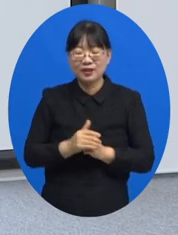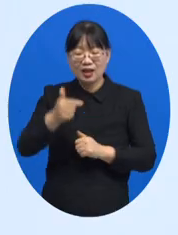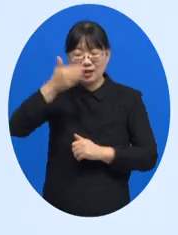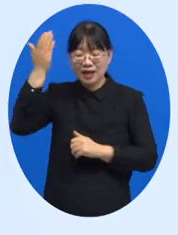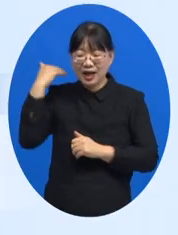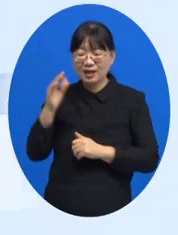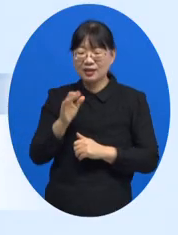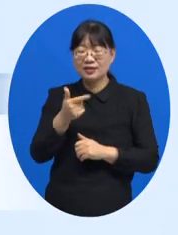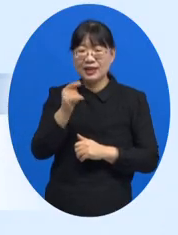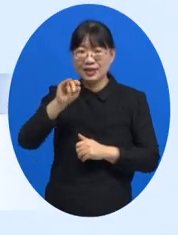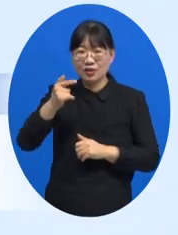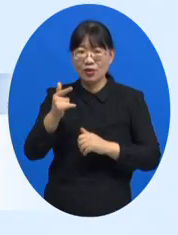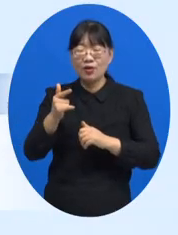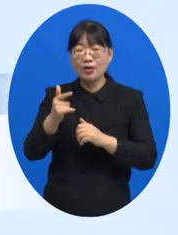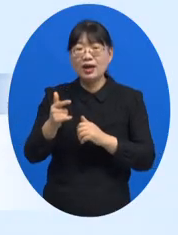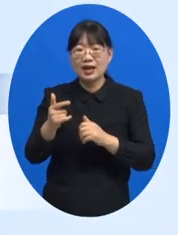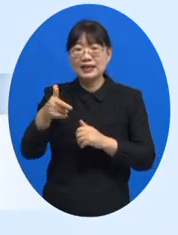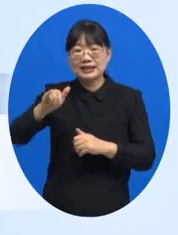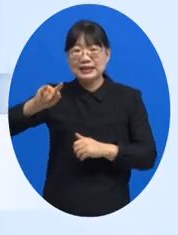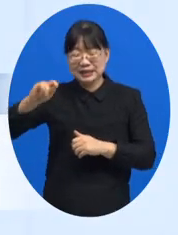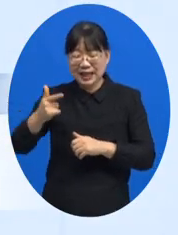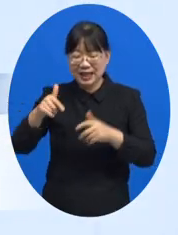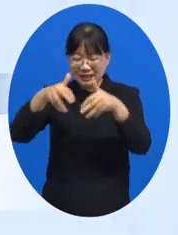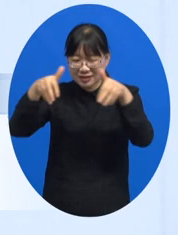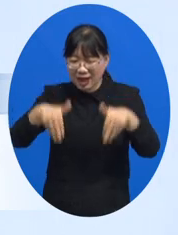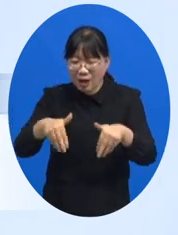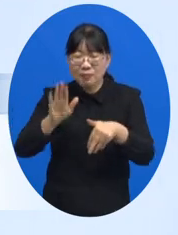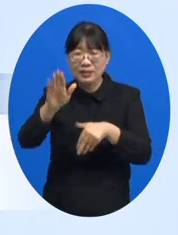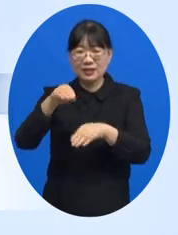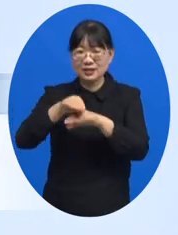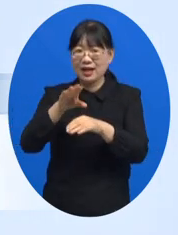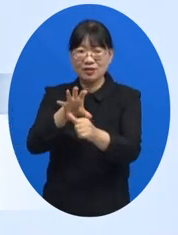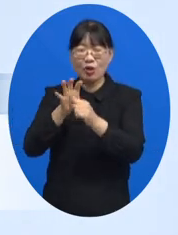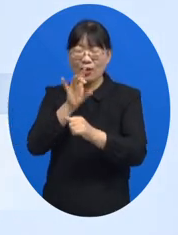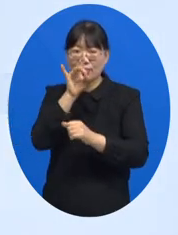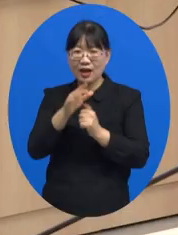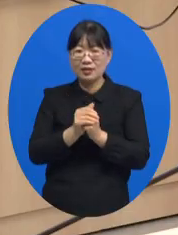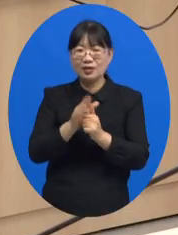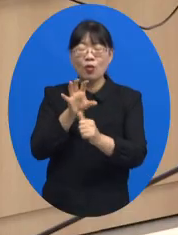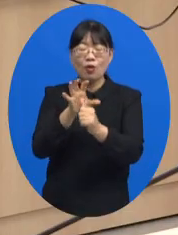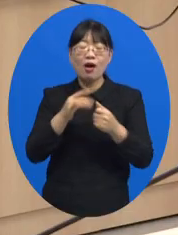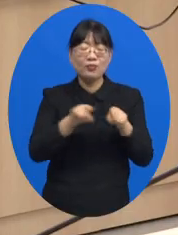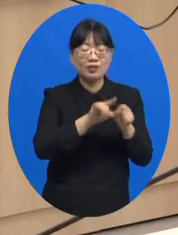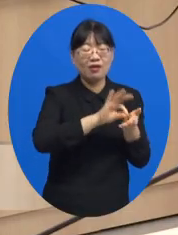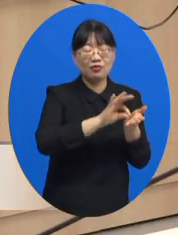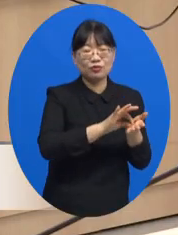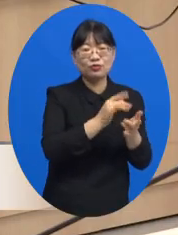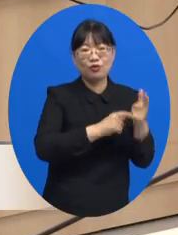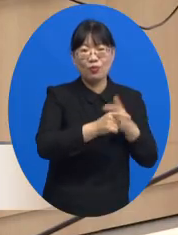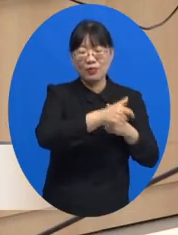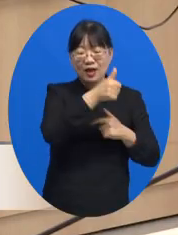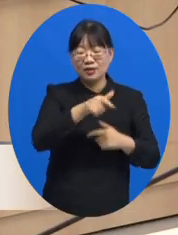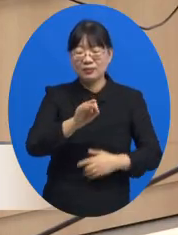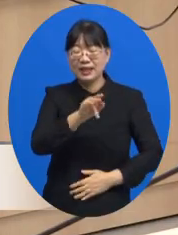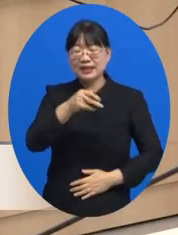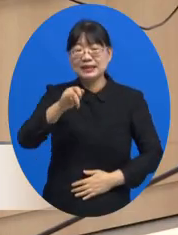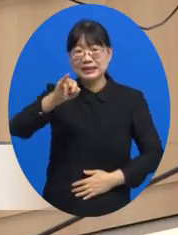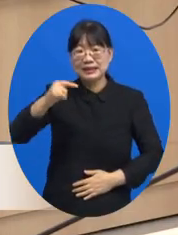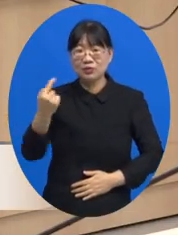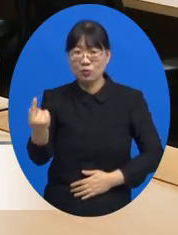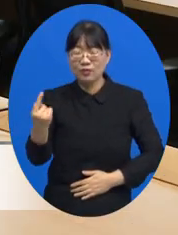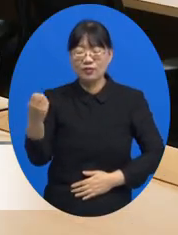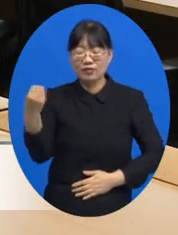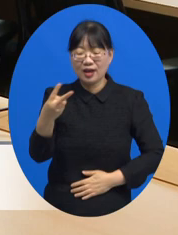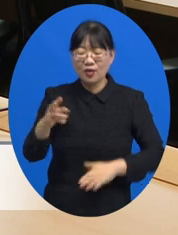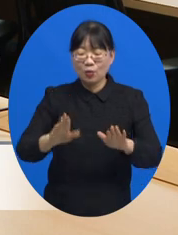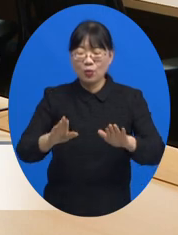과거의 내연기관 시스템으로 미래처를 하려면 안 됩니다 그런 분들을 활용을 해서 같이 가시는게 낫지 이번 경밭이 시즌 1뿐 아니라